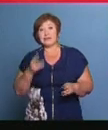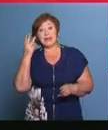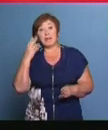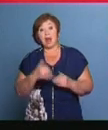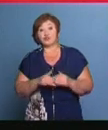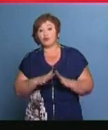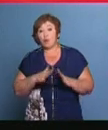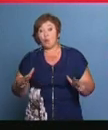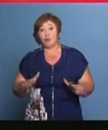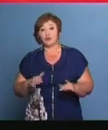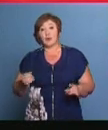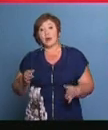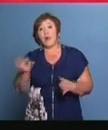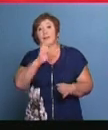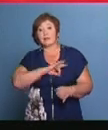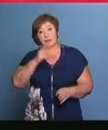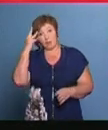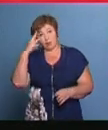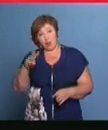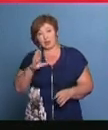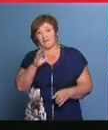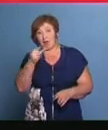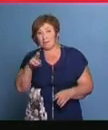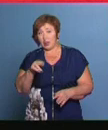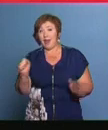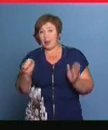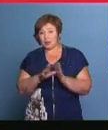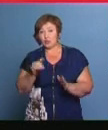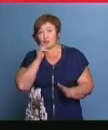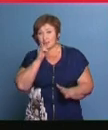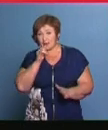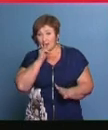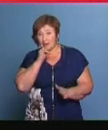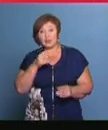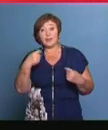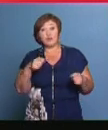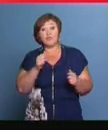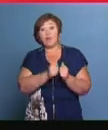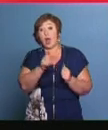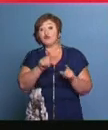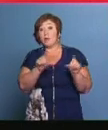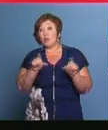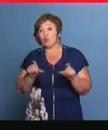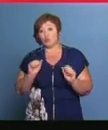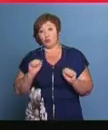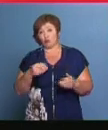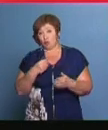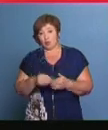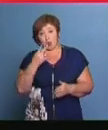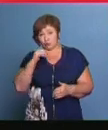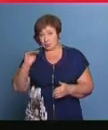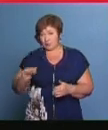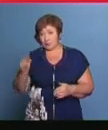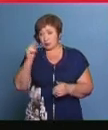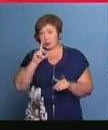большую популярность приобретают так называемые вейпы – электронные сигареты. Их продают почти в каждом киоске, и купить может даже